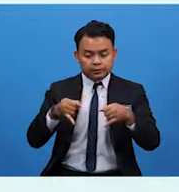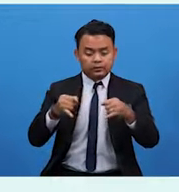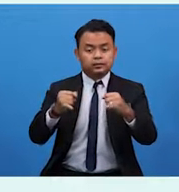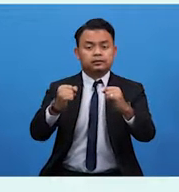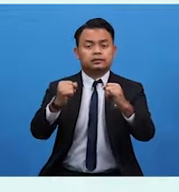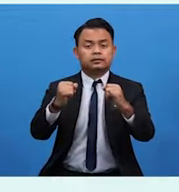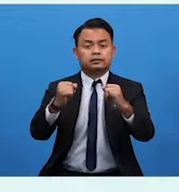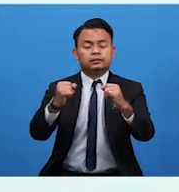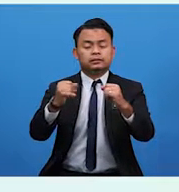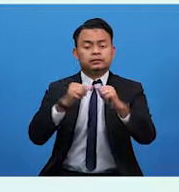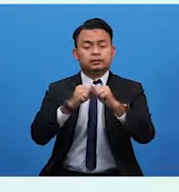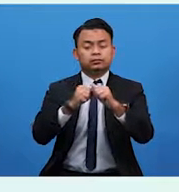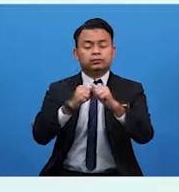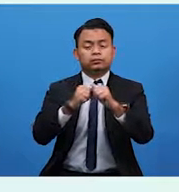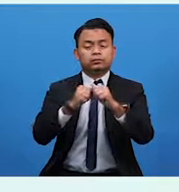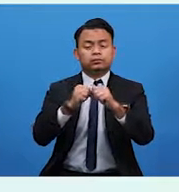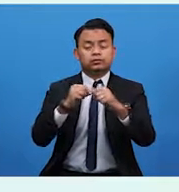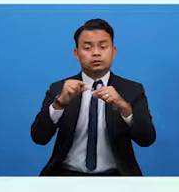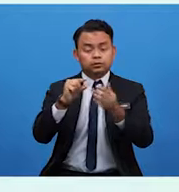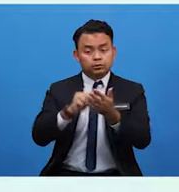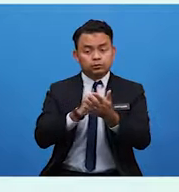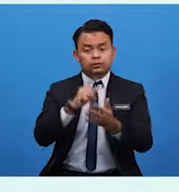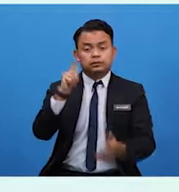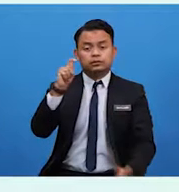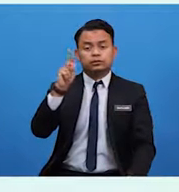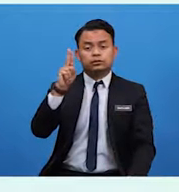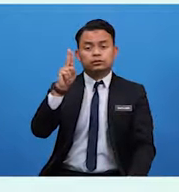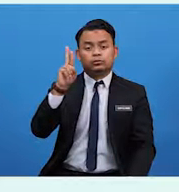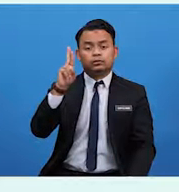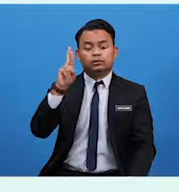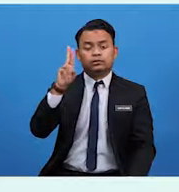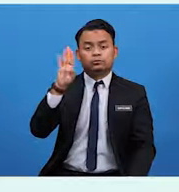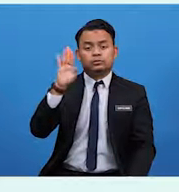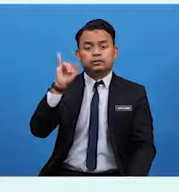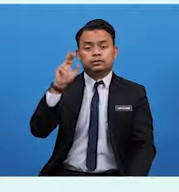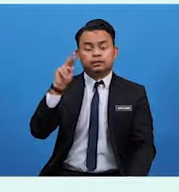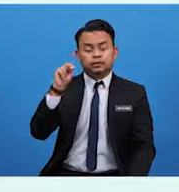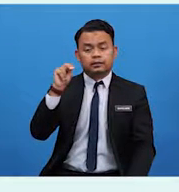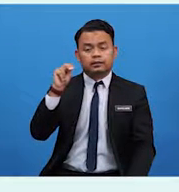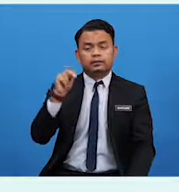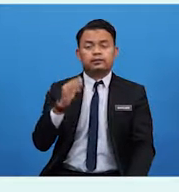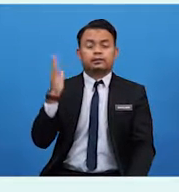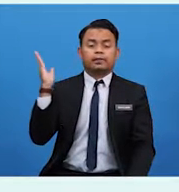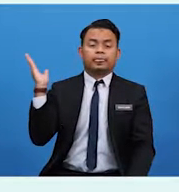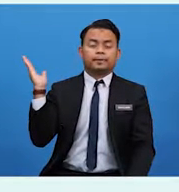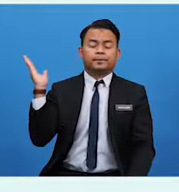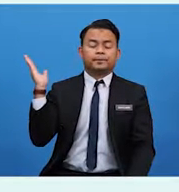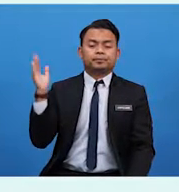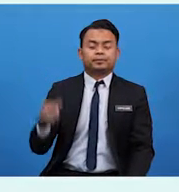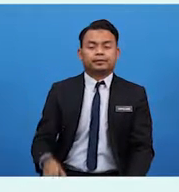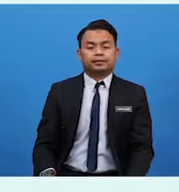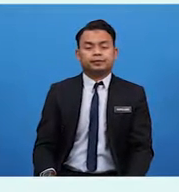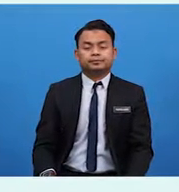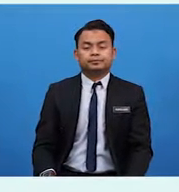turbin, generator, transformer dan seterusnya melalui kabel penghantaran tenaga